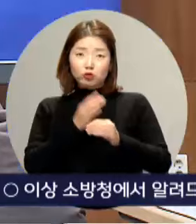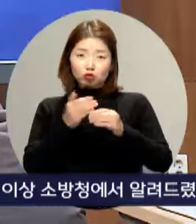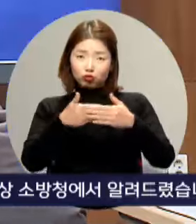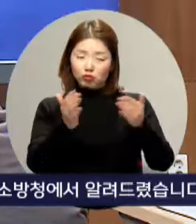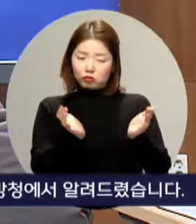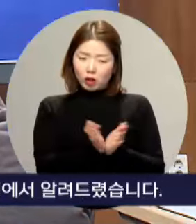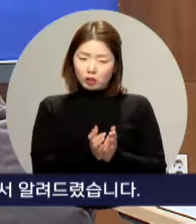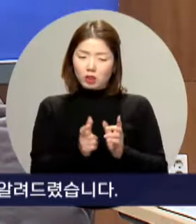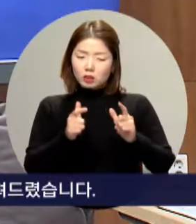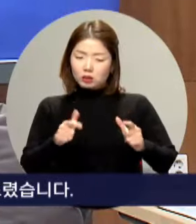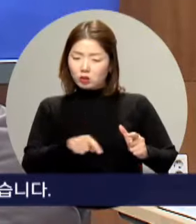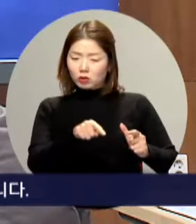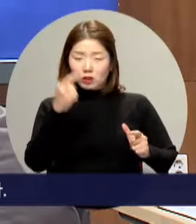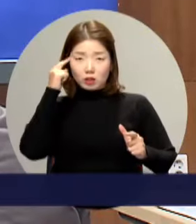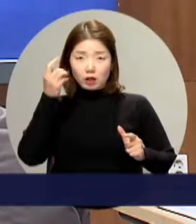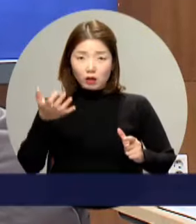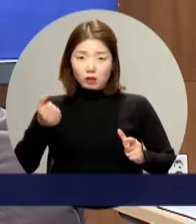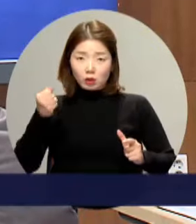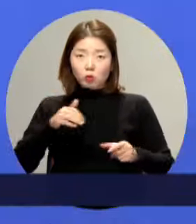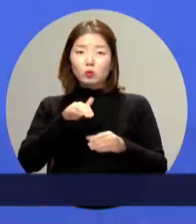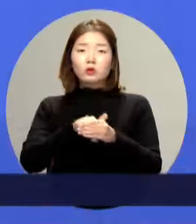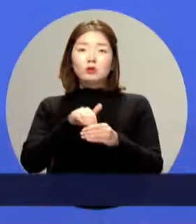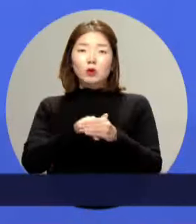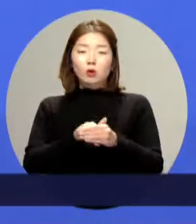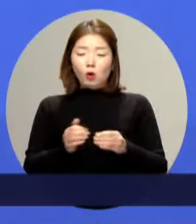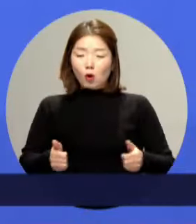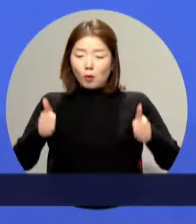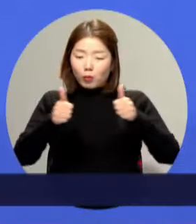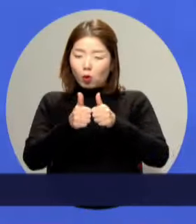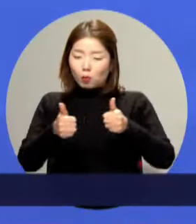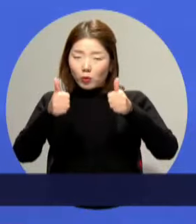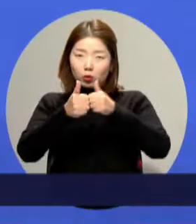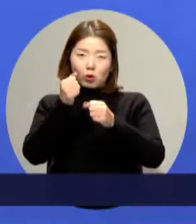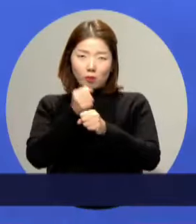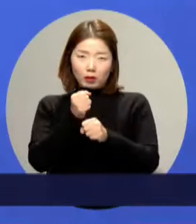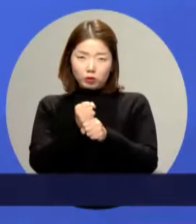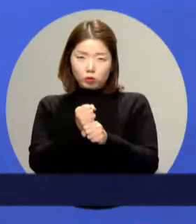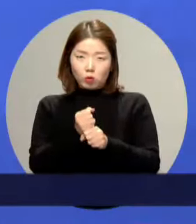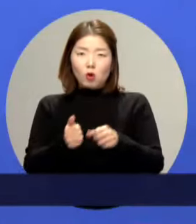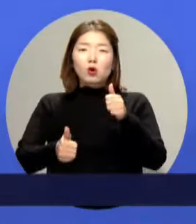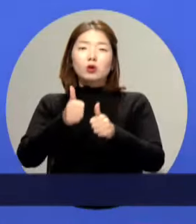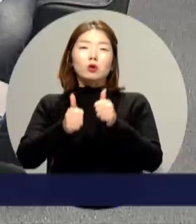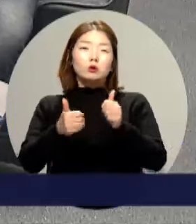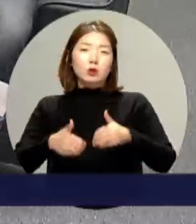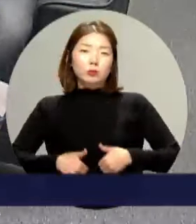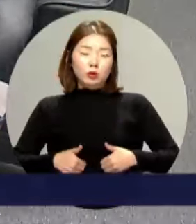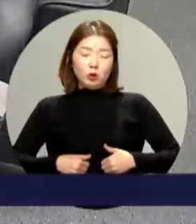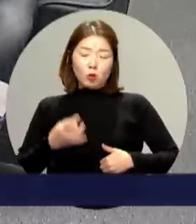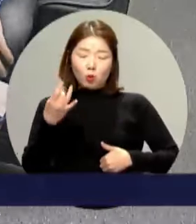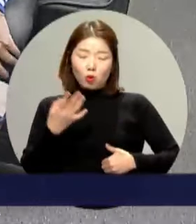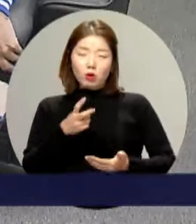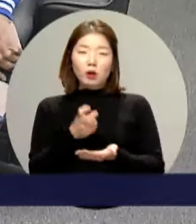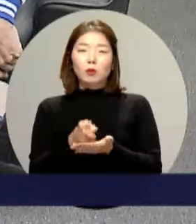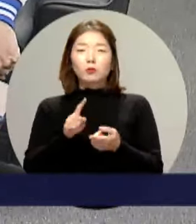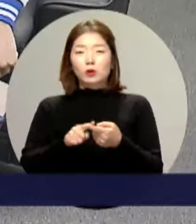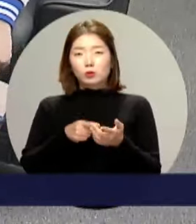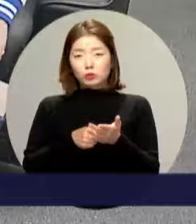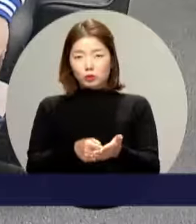지역과 인재의 특성을 감안해 총선 대진표를 짤 것이라며 경선을 치러야 한다는 원칙론을